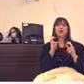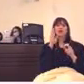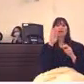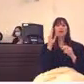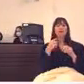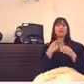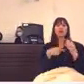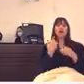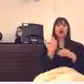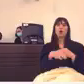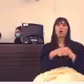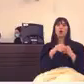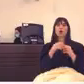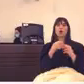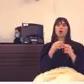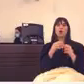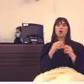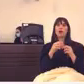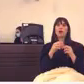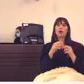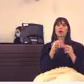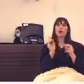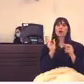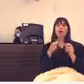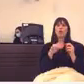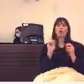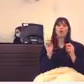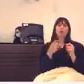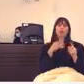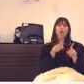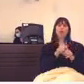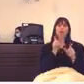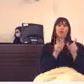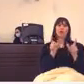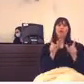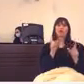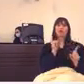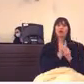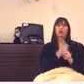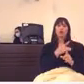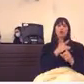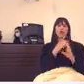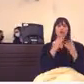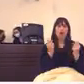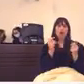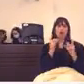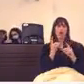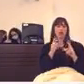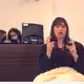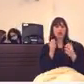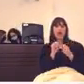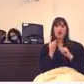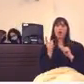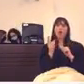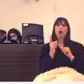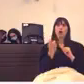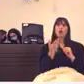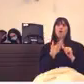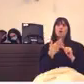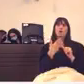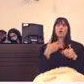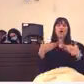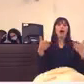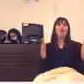בשנה האחרונה חילקה, עיריית חיפה, חוץ מכל אותם אנשים שניגשו ללב חש דרך העירייה או לא דרך העירייה וקיבלו חבילות